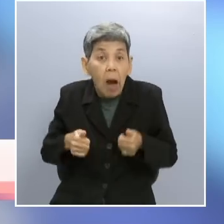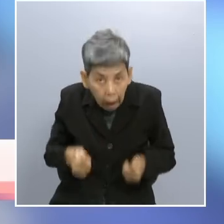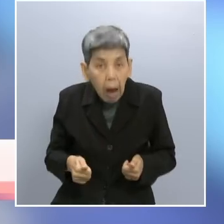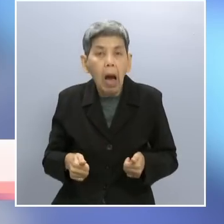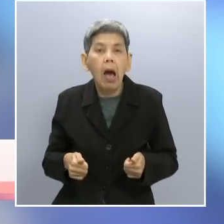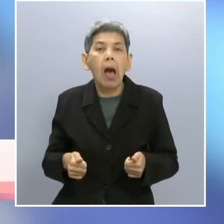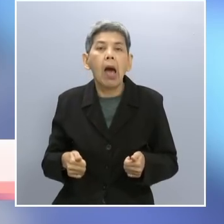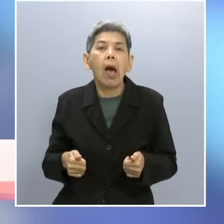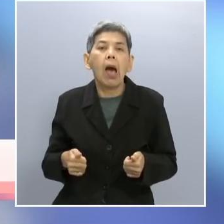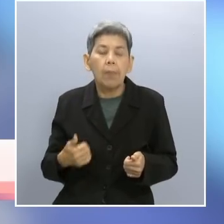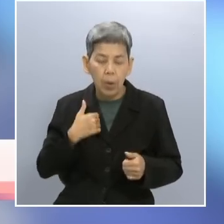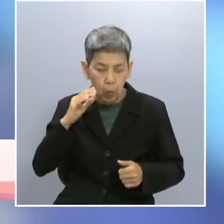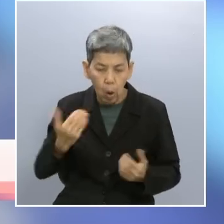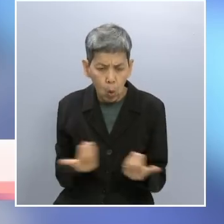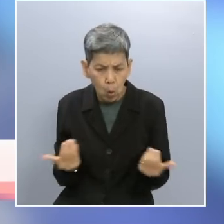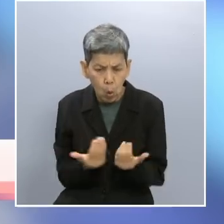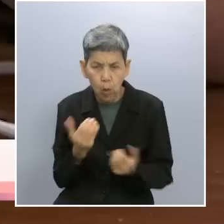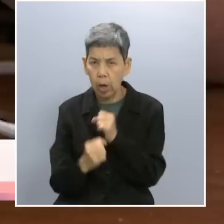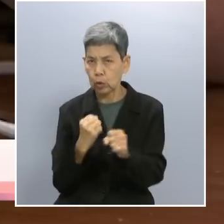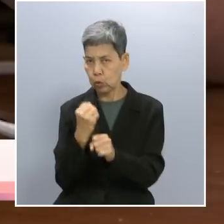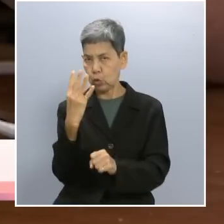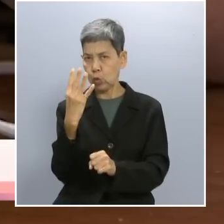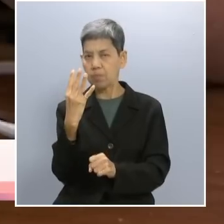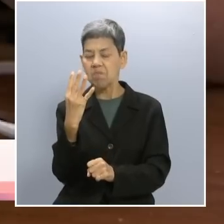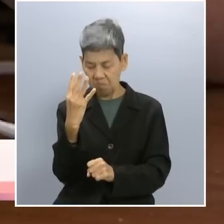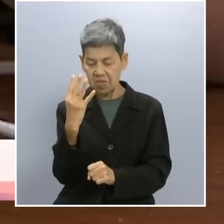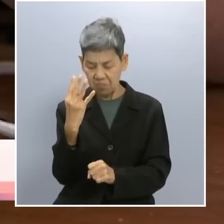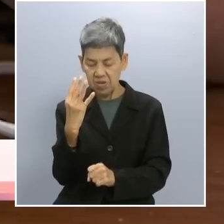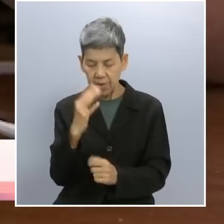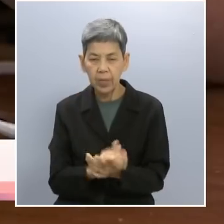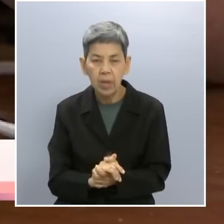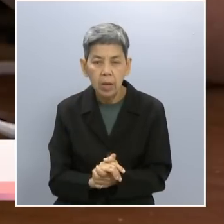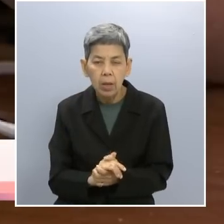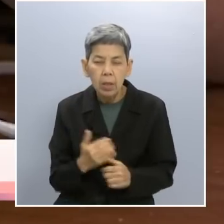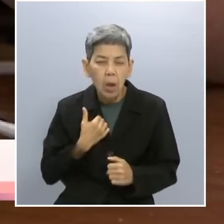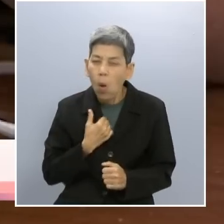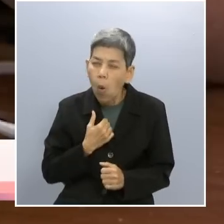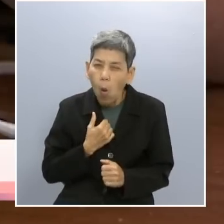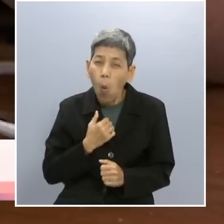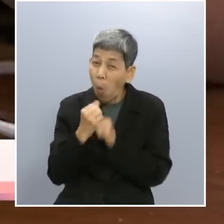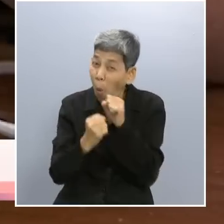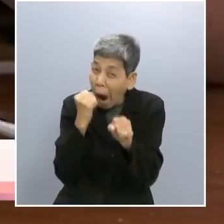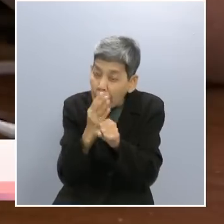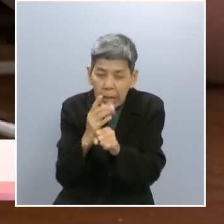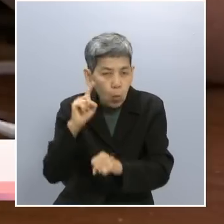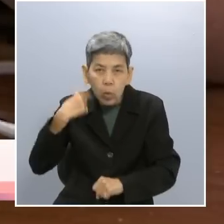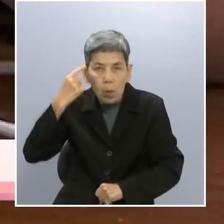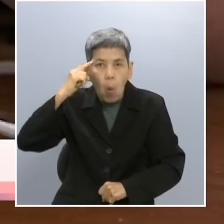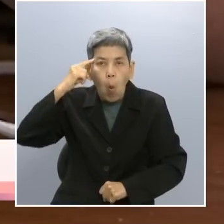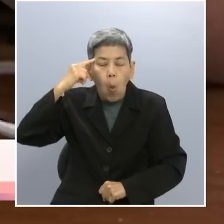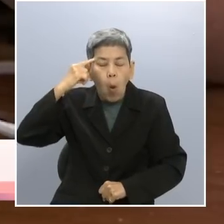กันเรียบร้อยครับจนกระทั่งมีลูกสาวอายุ 4ขวบด้วยกัน 1คนโดยถูกหลอกมายาวนานถึง 5ปีด้วยกันนะฮะ